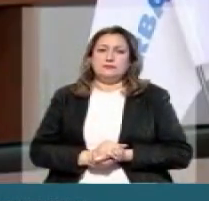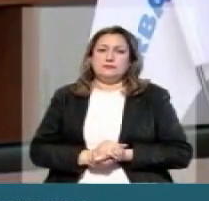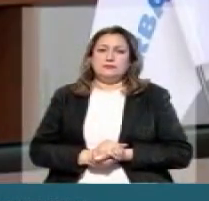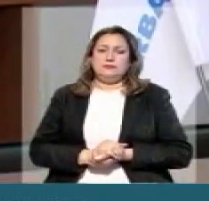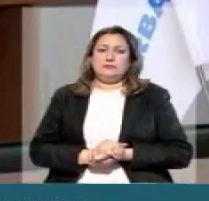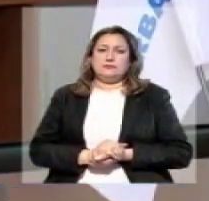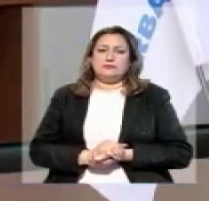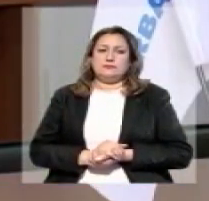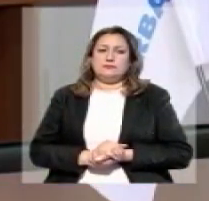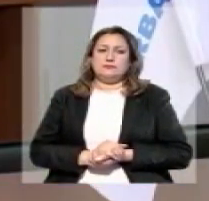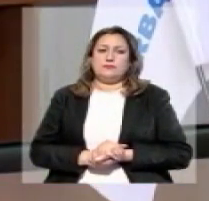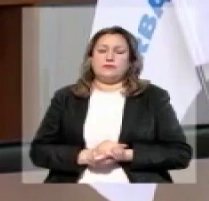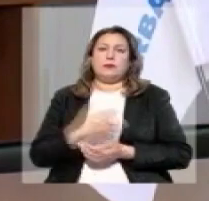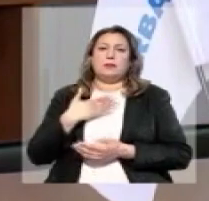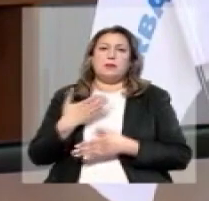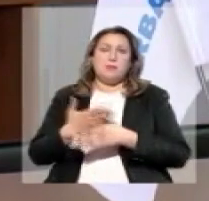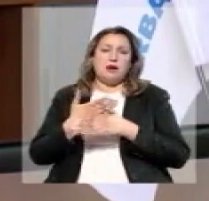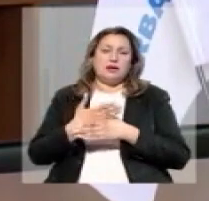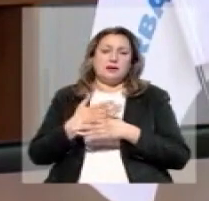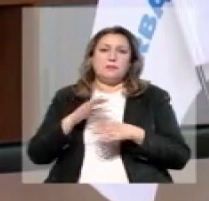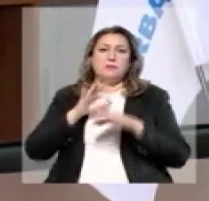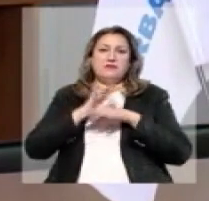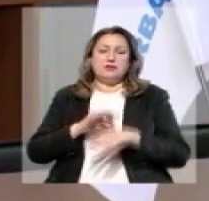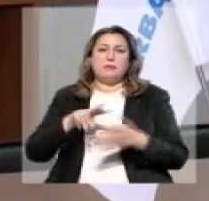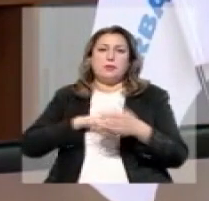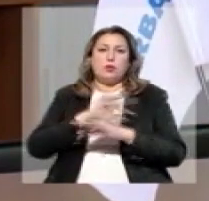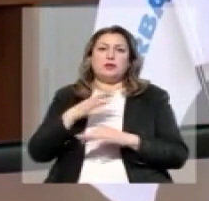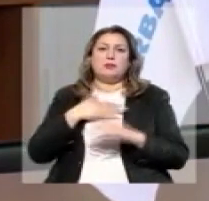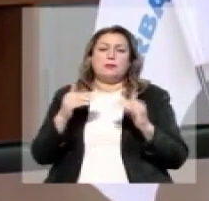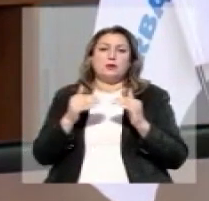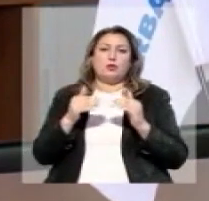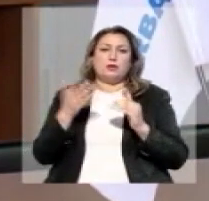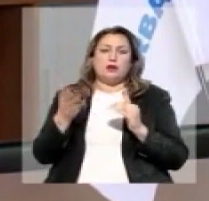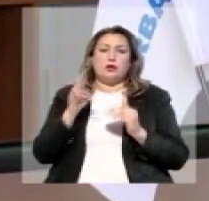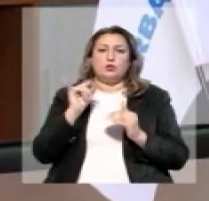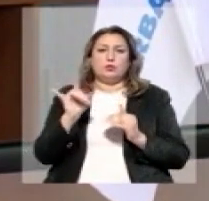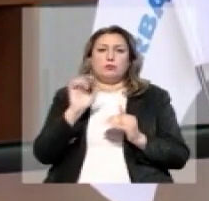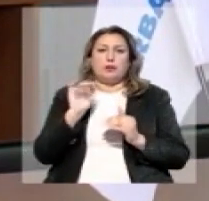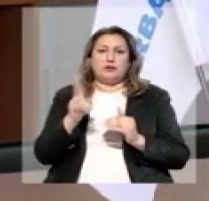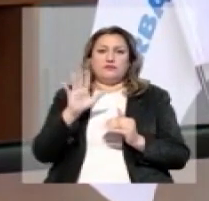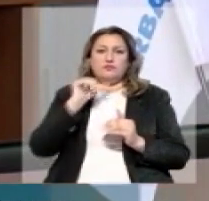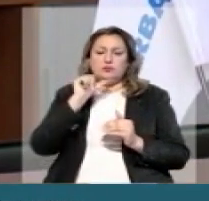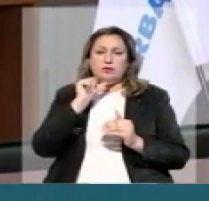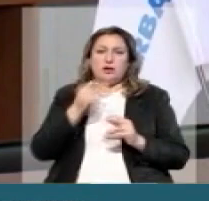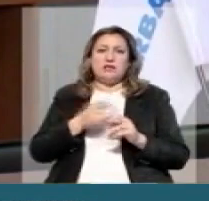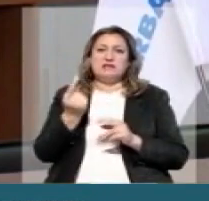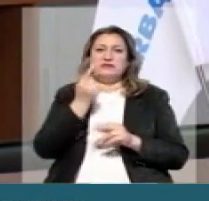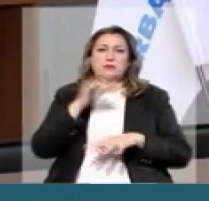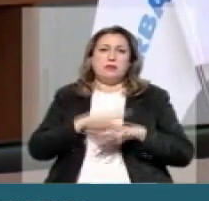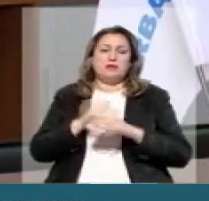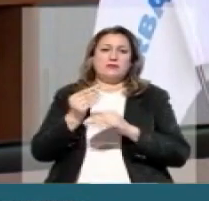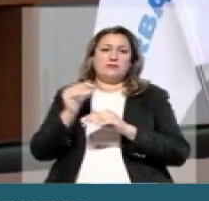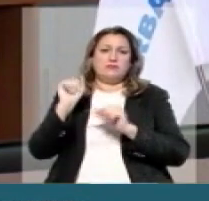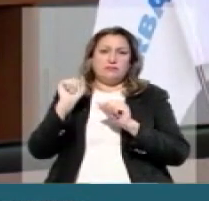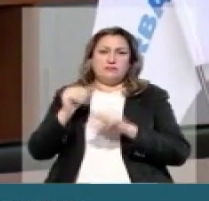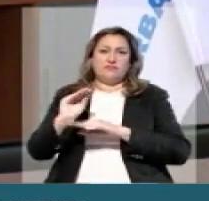да, ребенку детского сада. Маған Қостанай қаласындағы Нұрбанк серіктестігіміз жобаны жүзеге асыруға көмектесті. Бұл стартапты